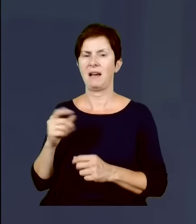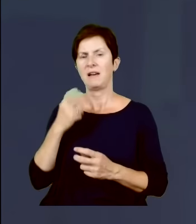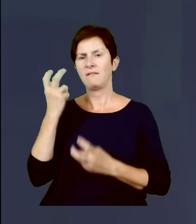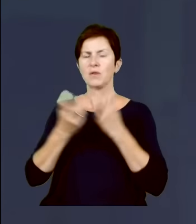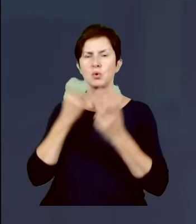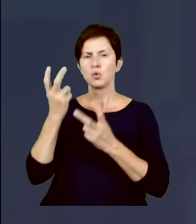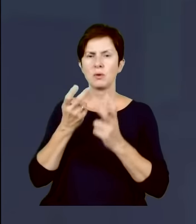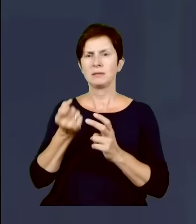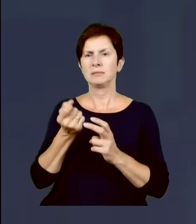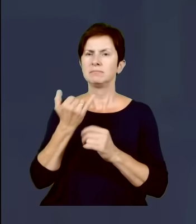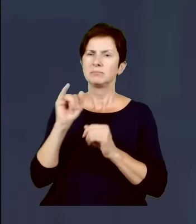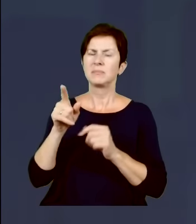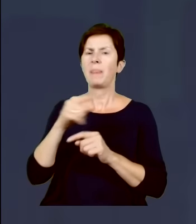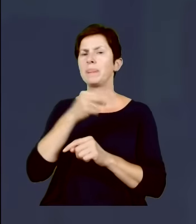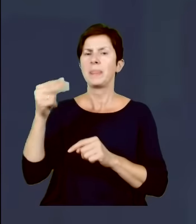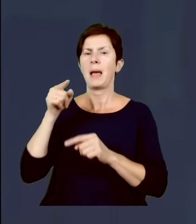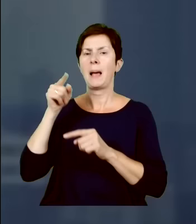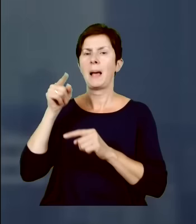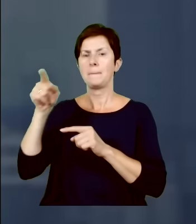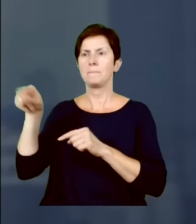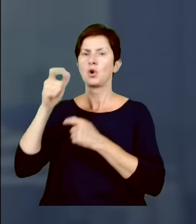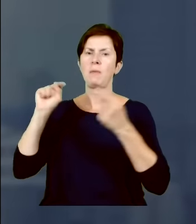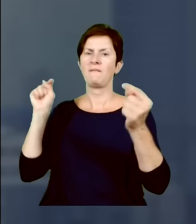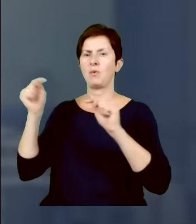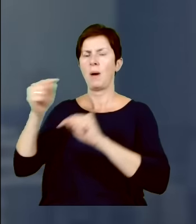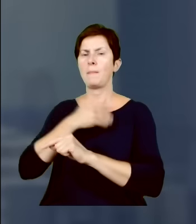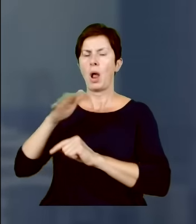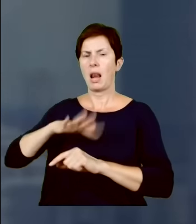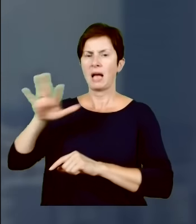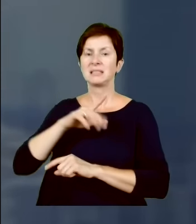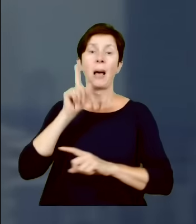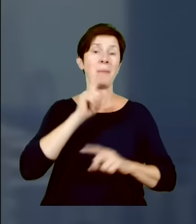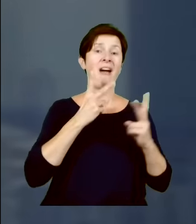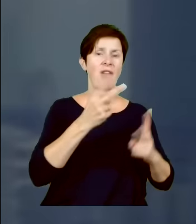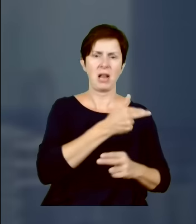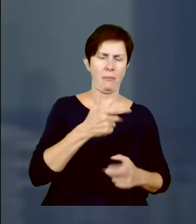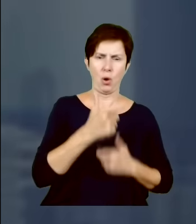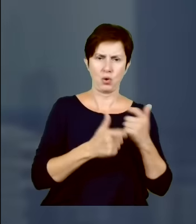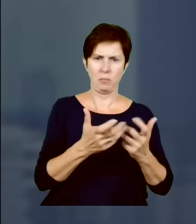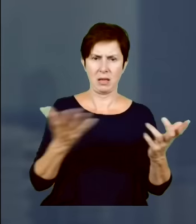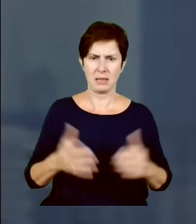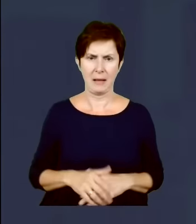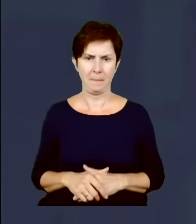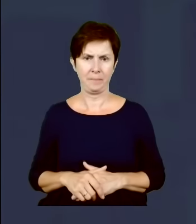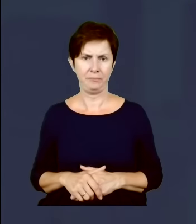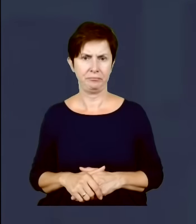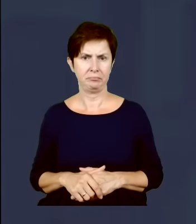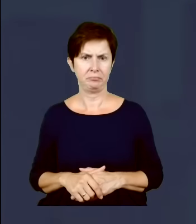tematów które będą po prostu skały pozowały SP media nie podjęły tak do końca bo już jest